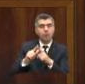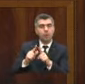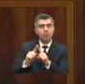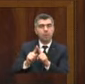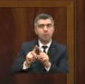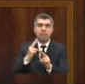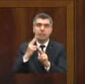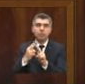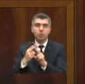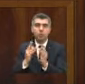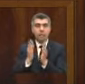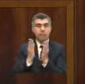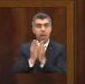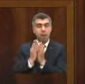التلقائي،